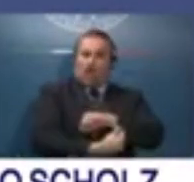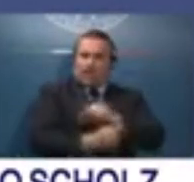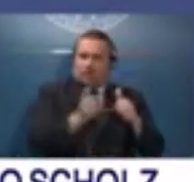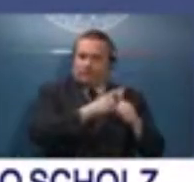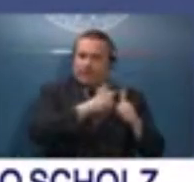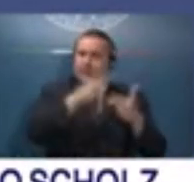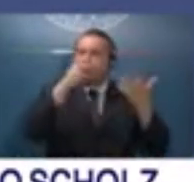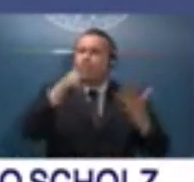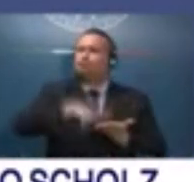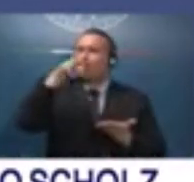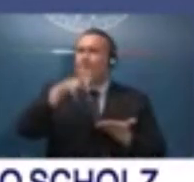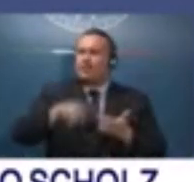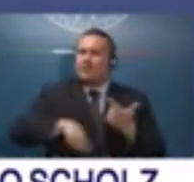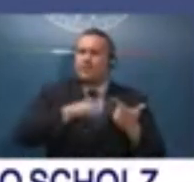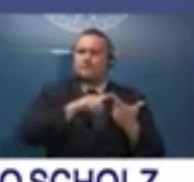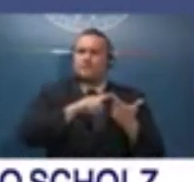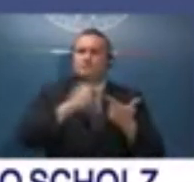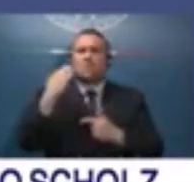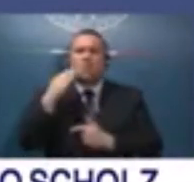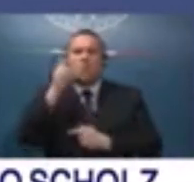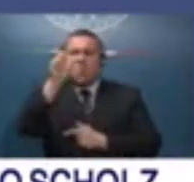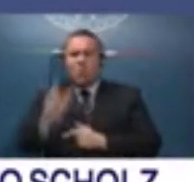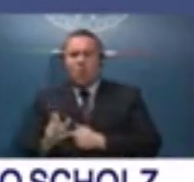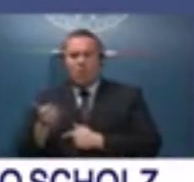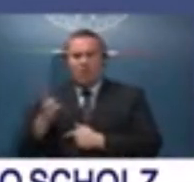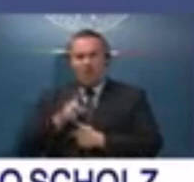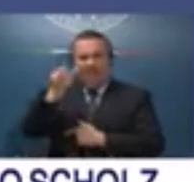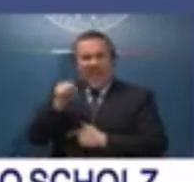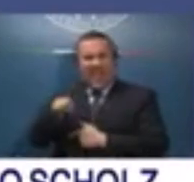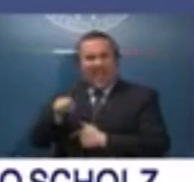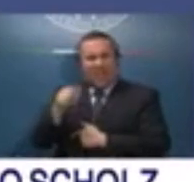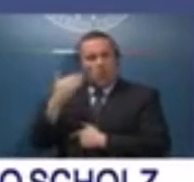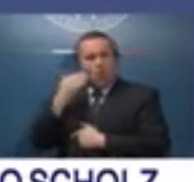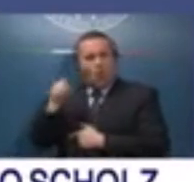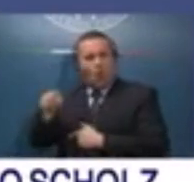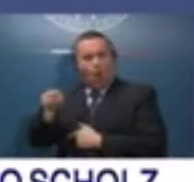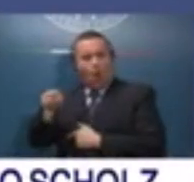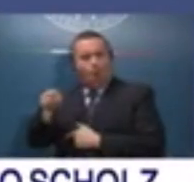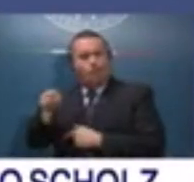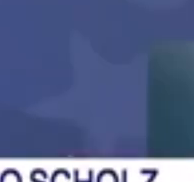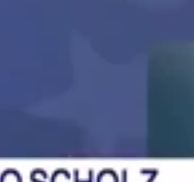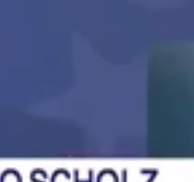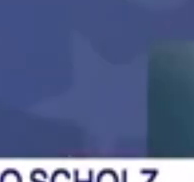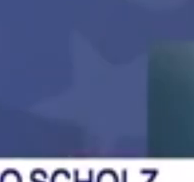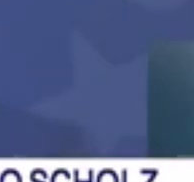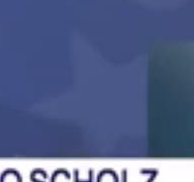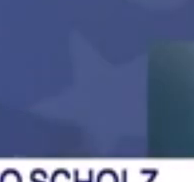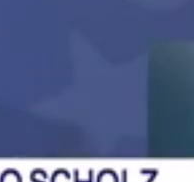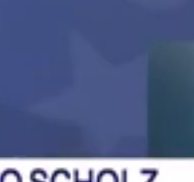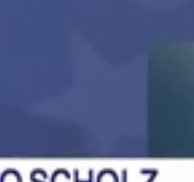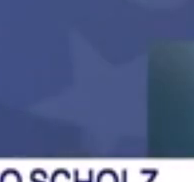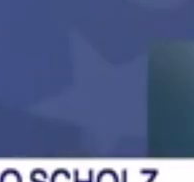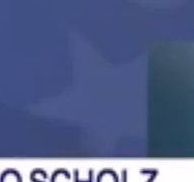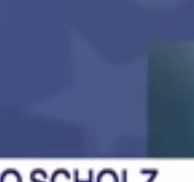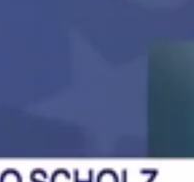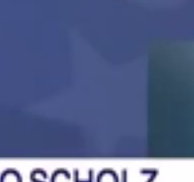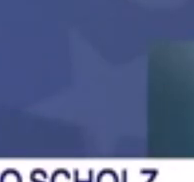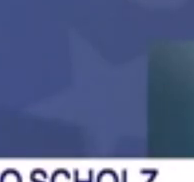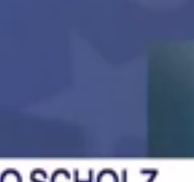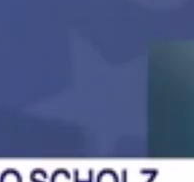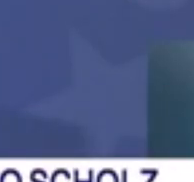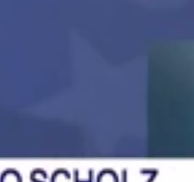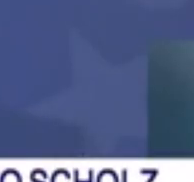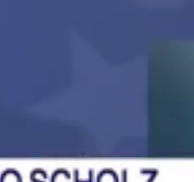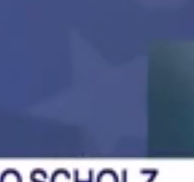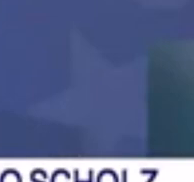distanza dell'uomo violento dalla possibile vittima, rafforzato anche l'ammonimento,